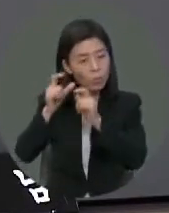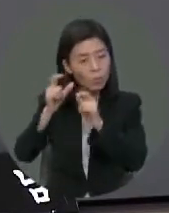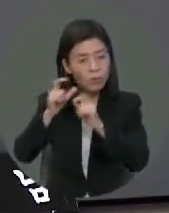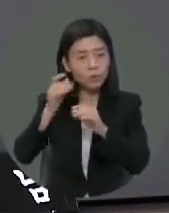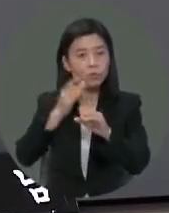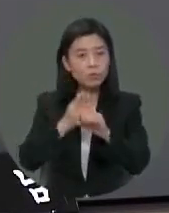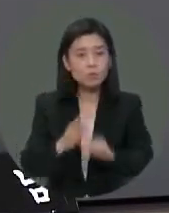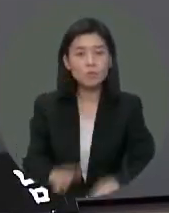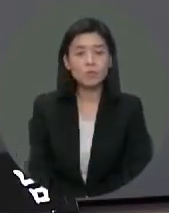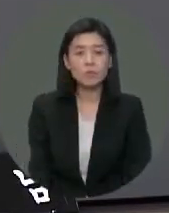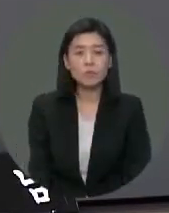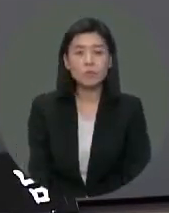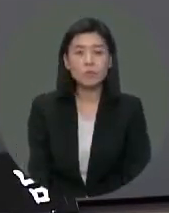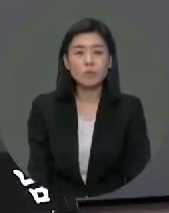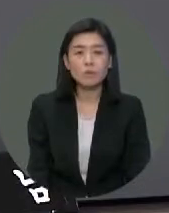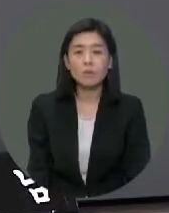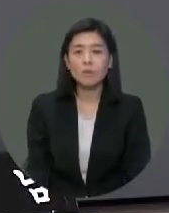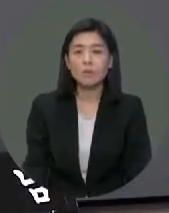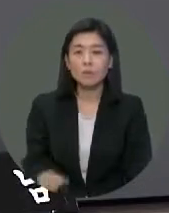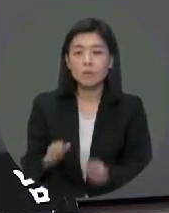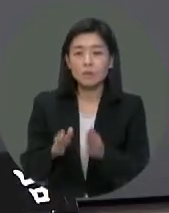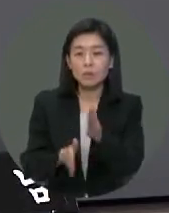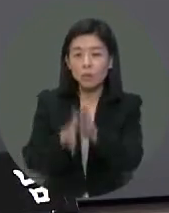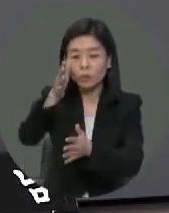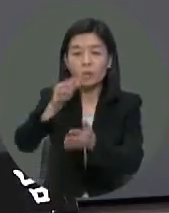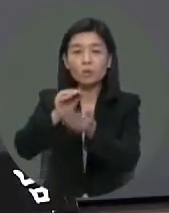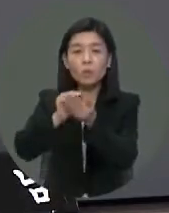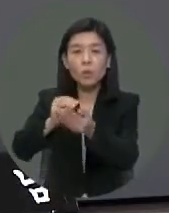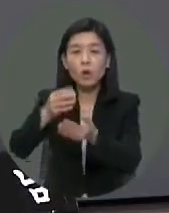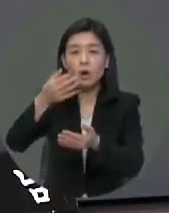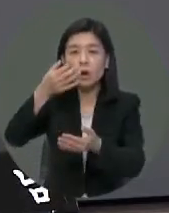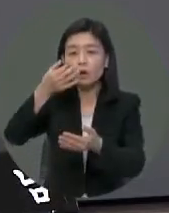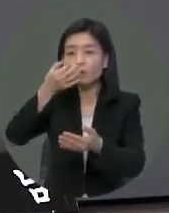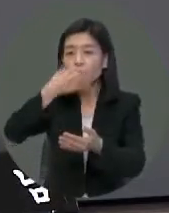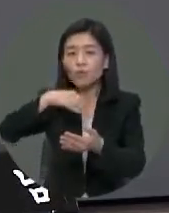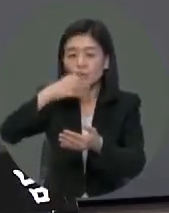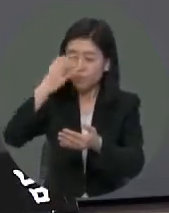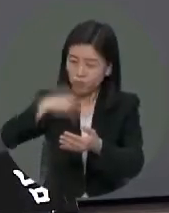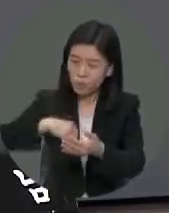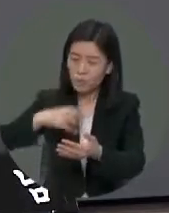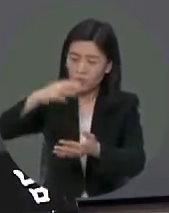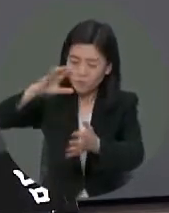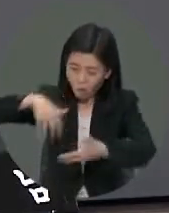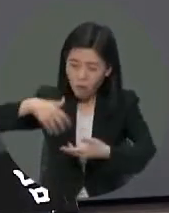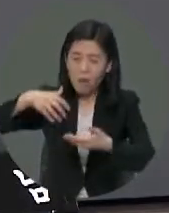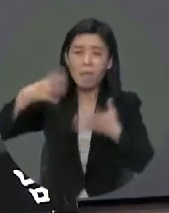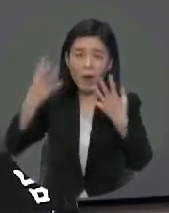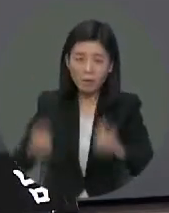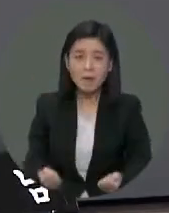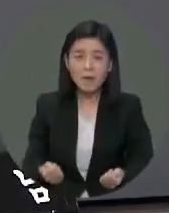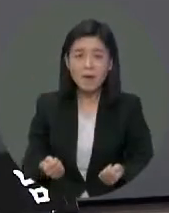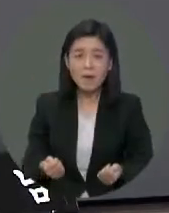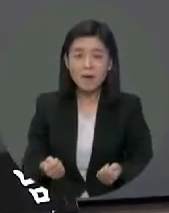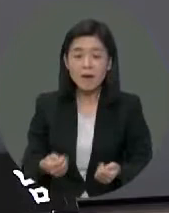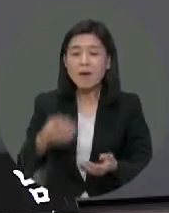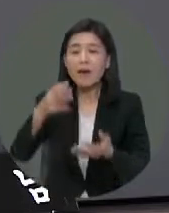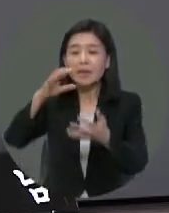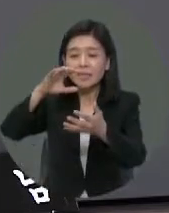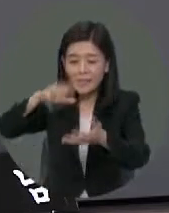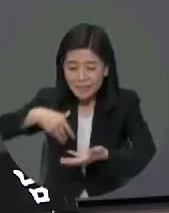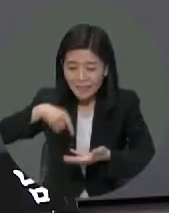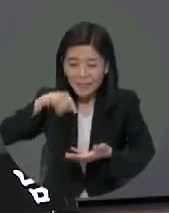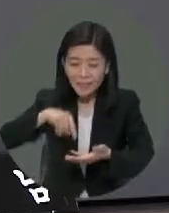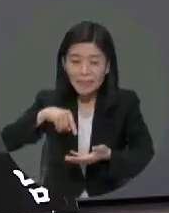수익이 농협 브랜드를 이용해서 많지 않습니까 그러면 그것을 농협 농협을